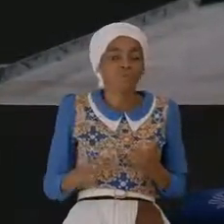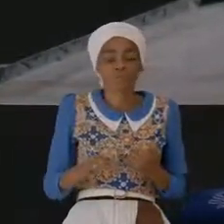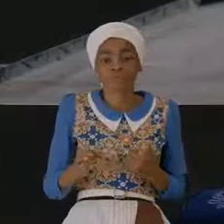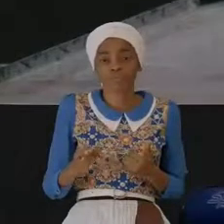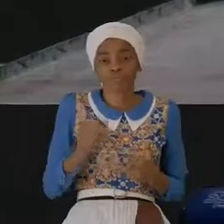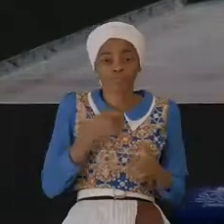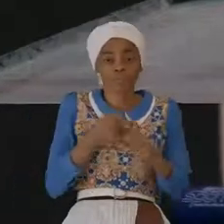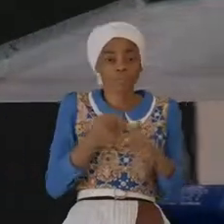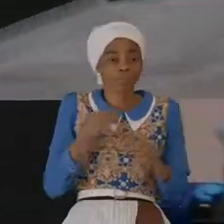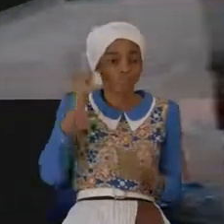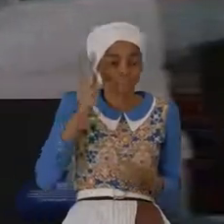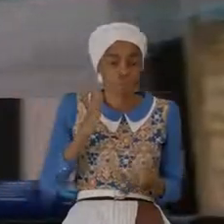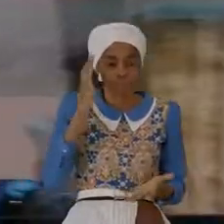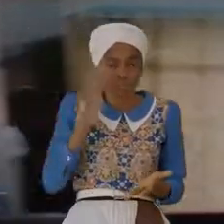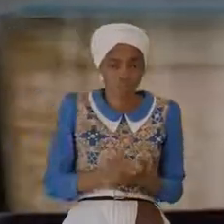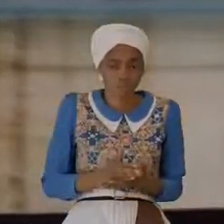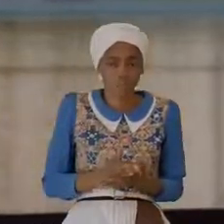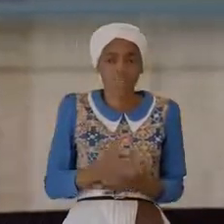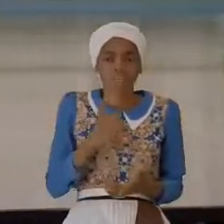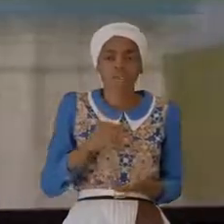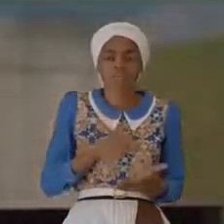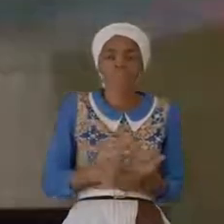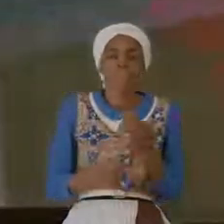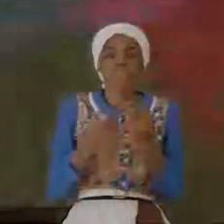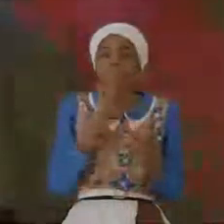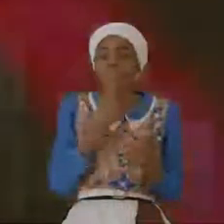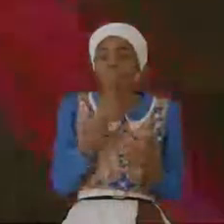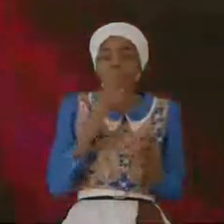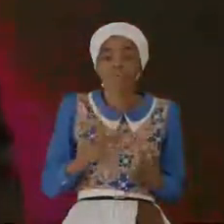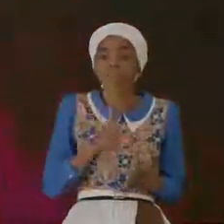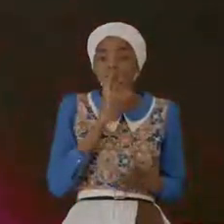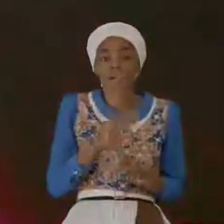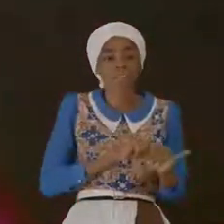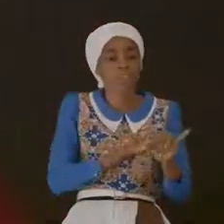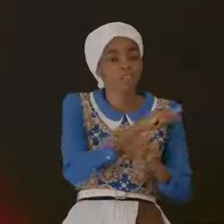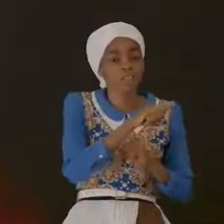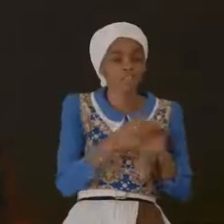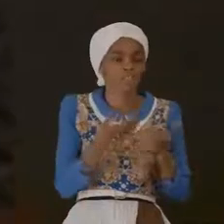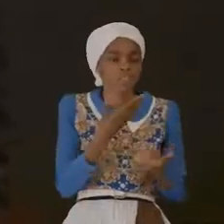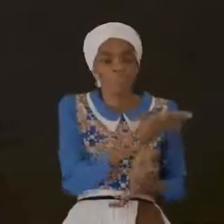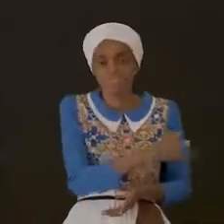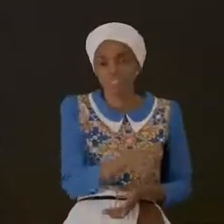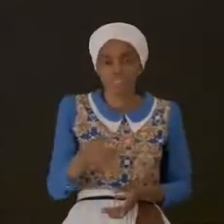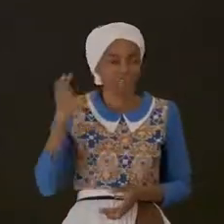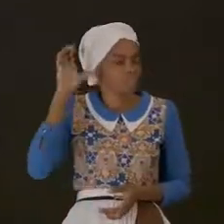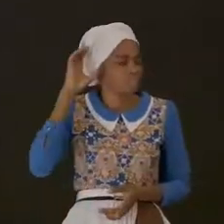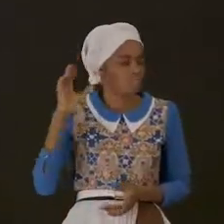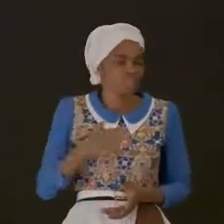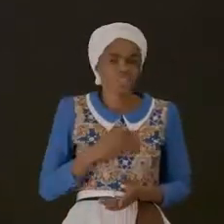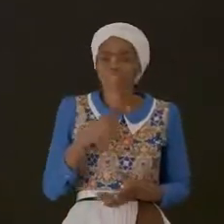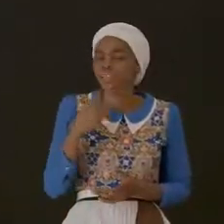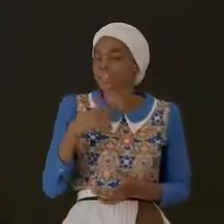ne devez plus me persécuter. Ces hypocrites-là, oui, séduisaient leur